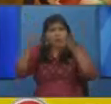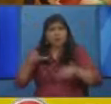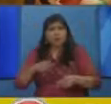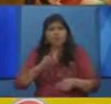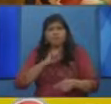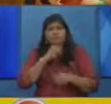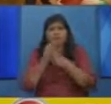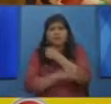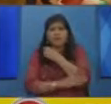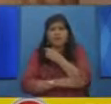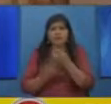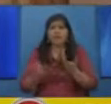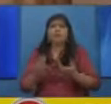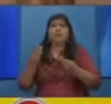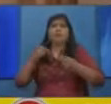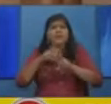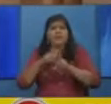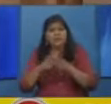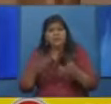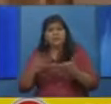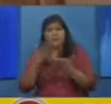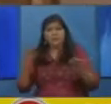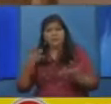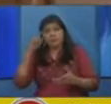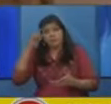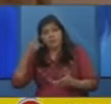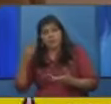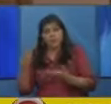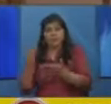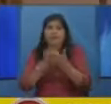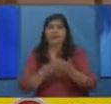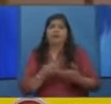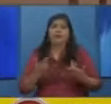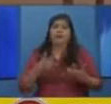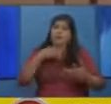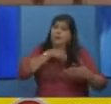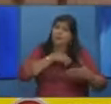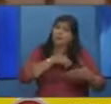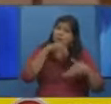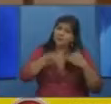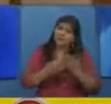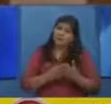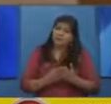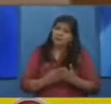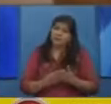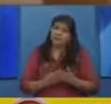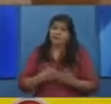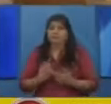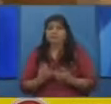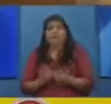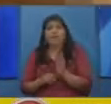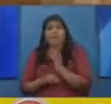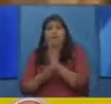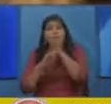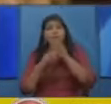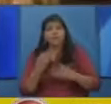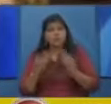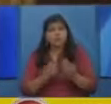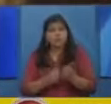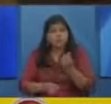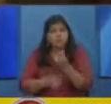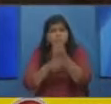और दलितों के लिए बहुत बड़ी उम्मीद है। उनके भीतर आशा और विश्वास का संचार करते